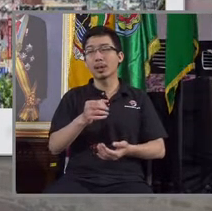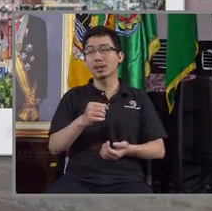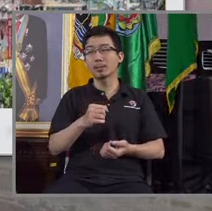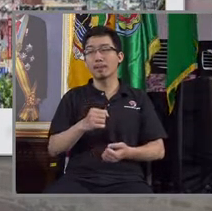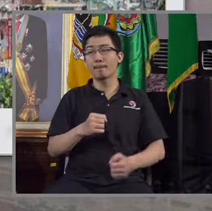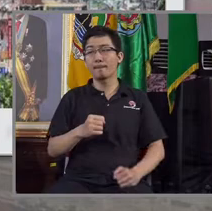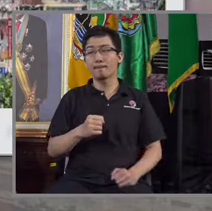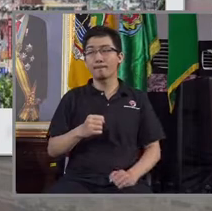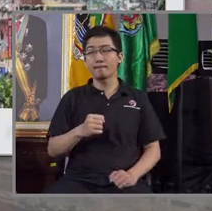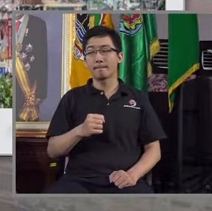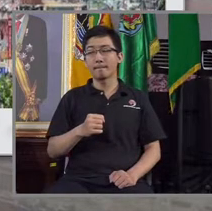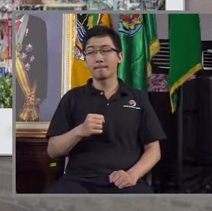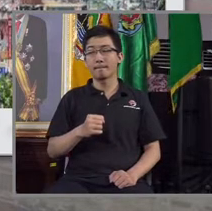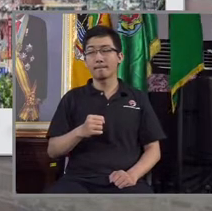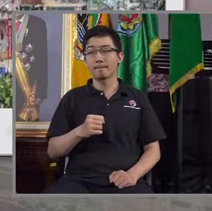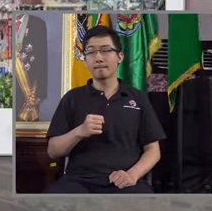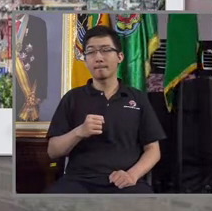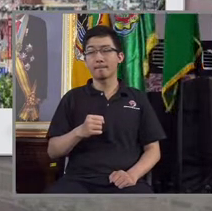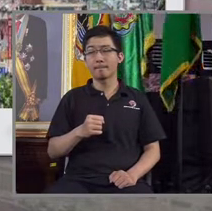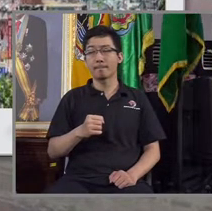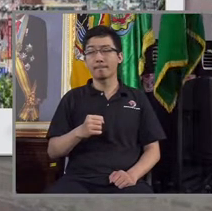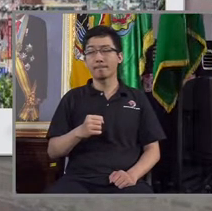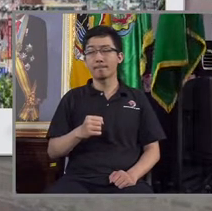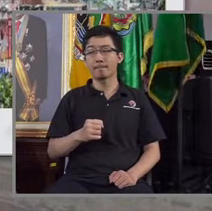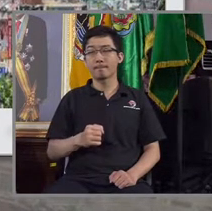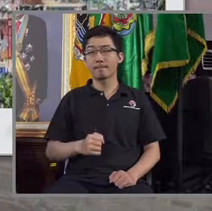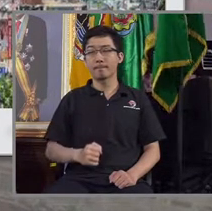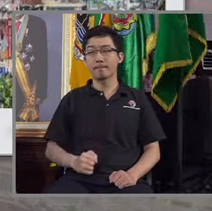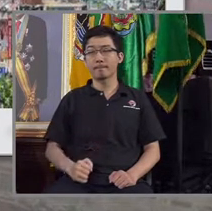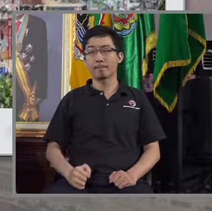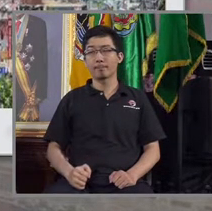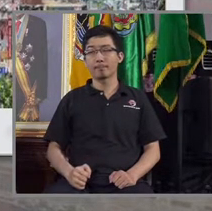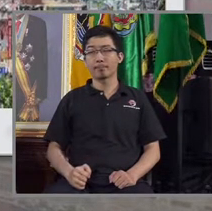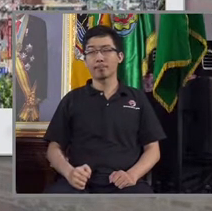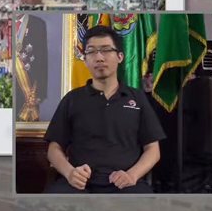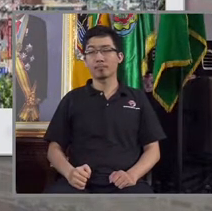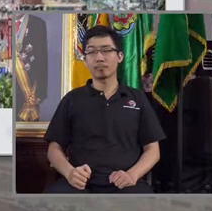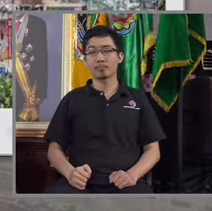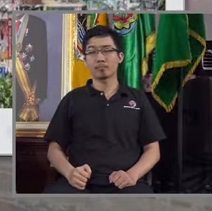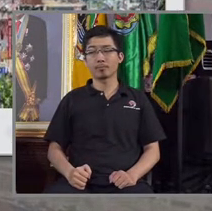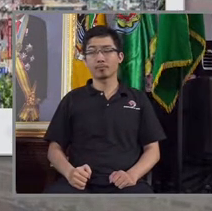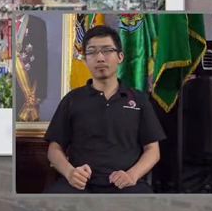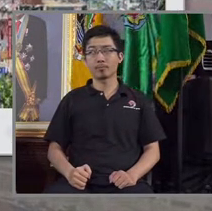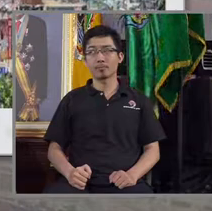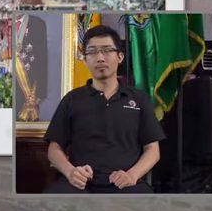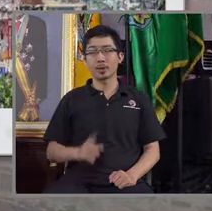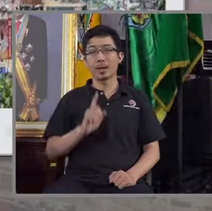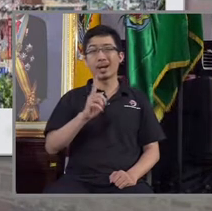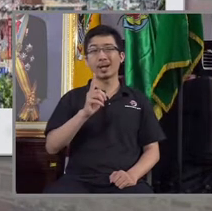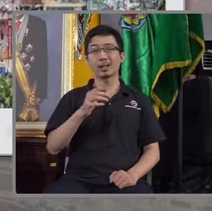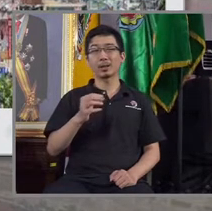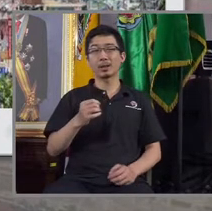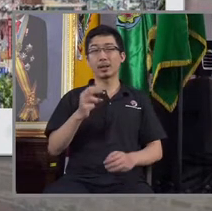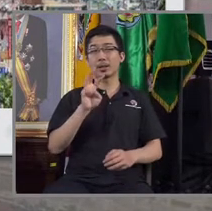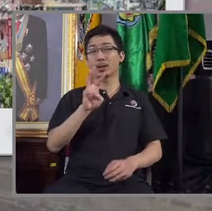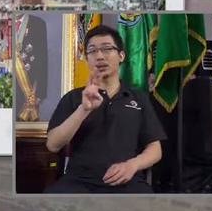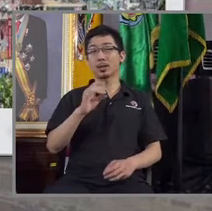untuk Rusunawa. Ada tiga proyek yang nanti akan rencananya dibangun di